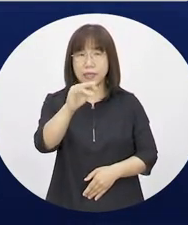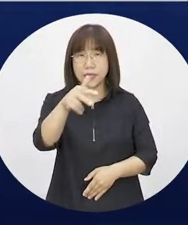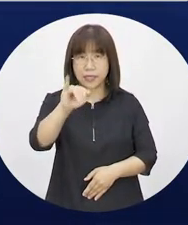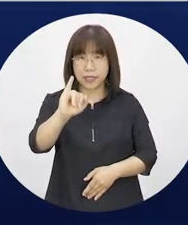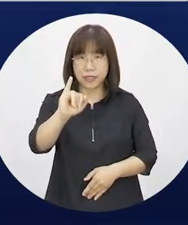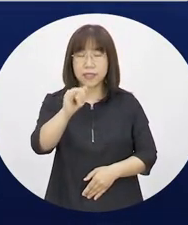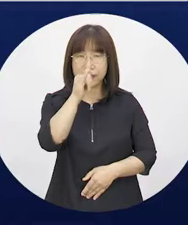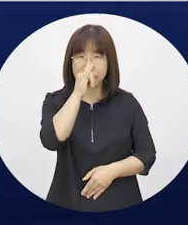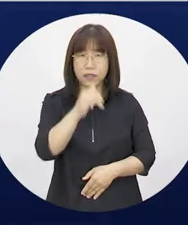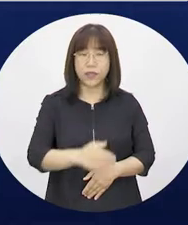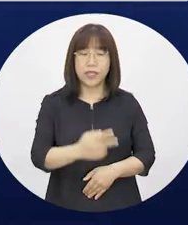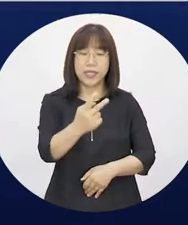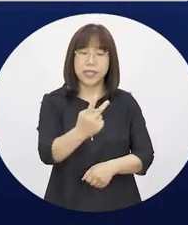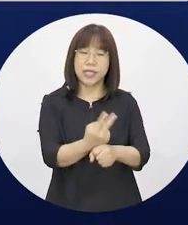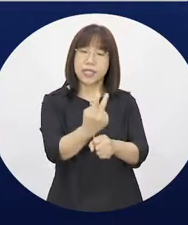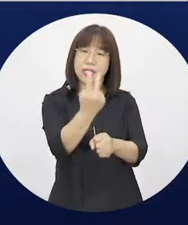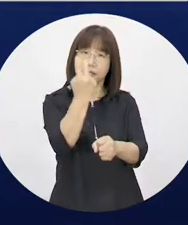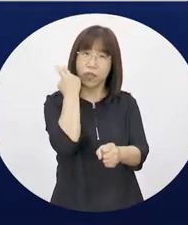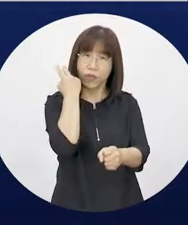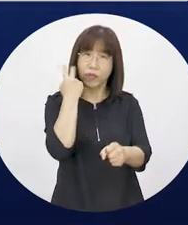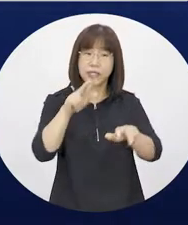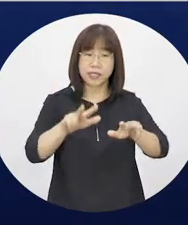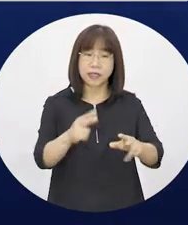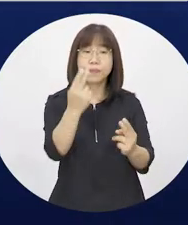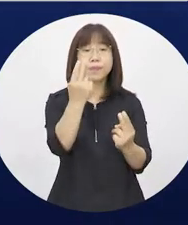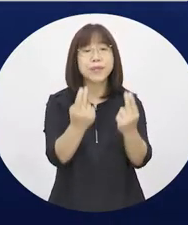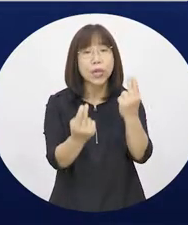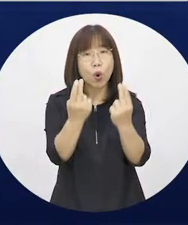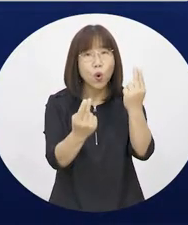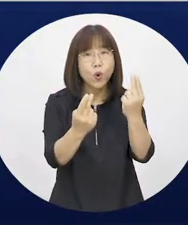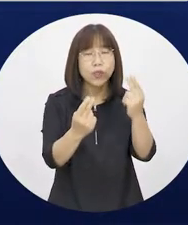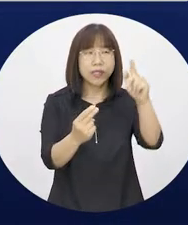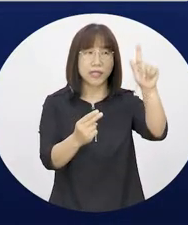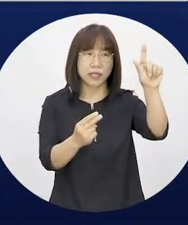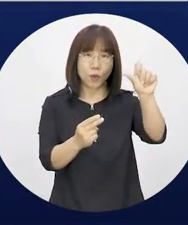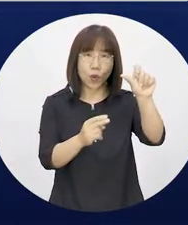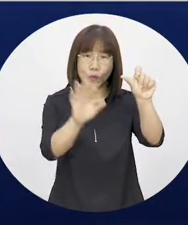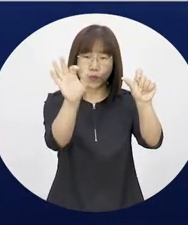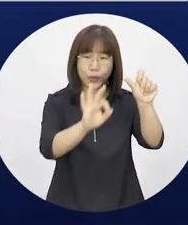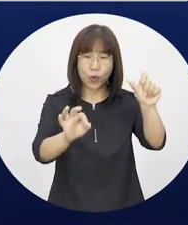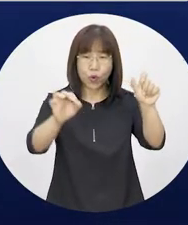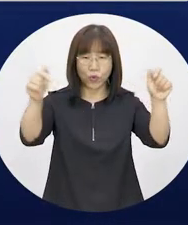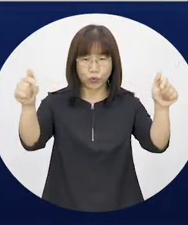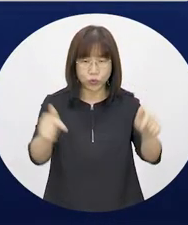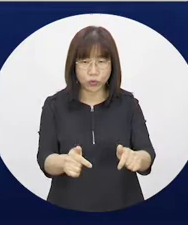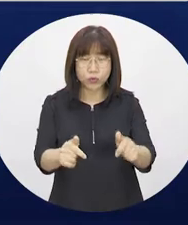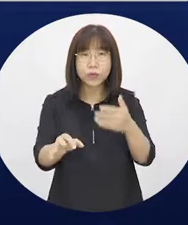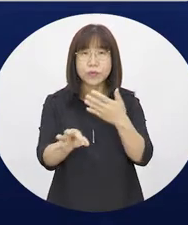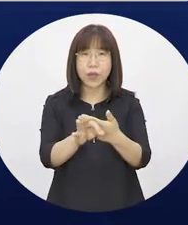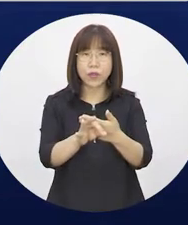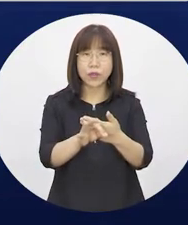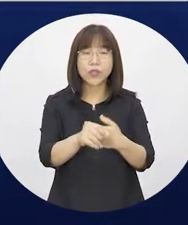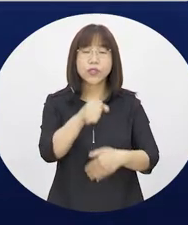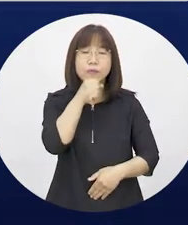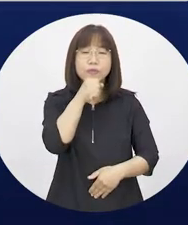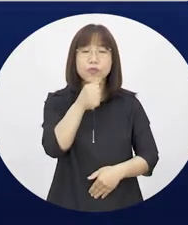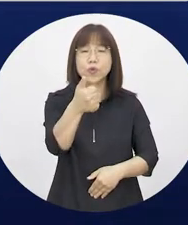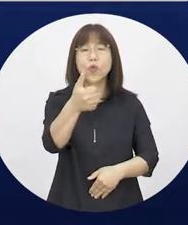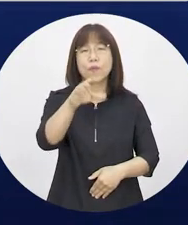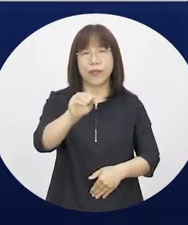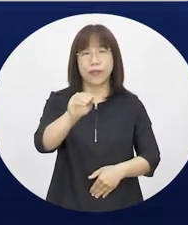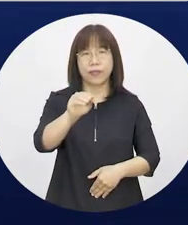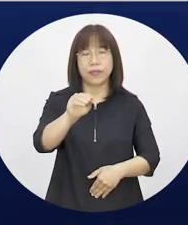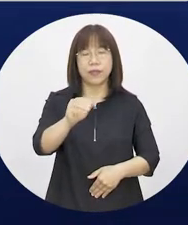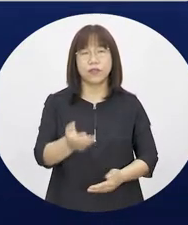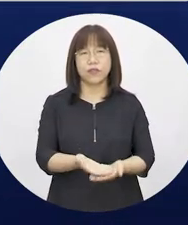제도를 운영하고 있는데요. 2년 전 같은 기간 대비 15% 이상의 에너지를 절감하는 경우 최대 5만